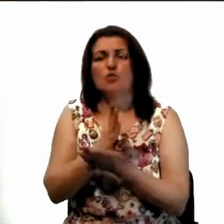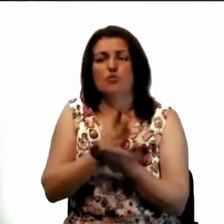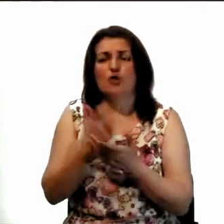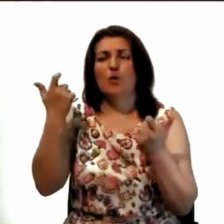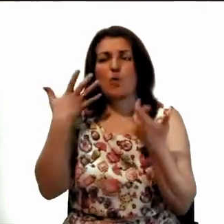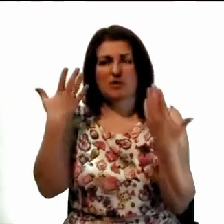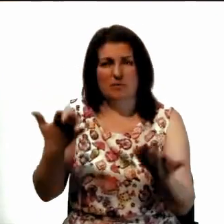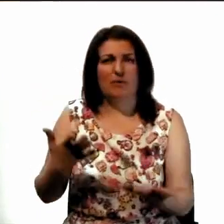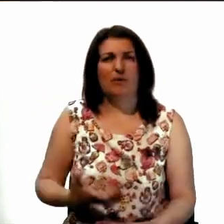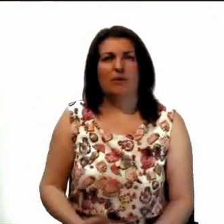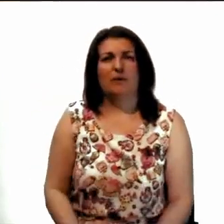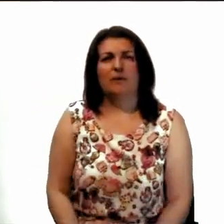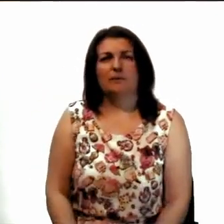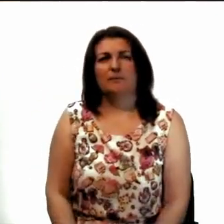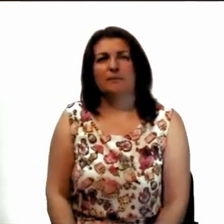Господу.